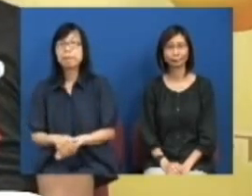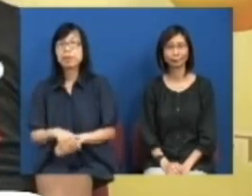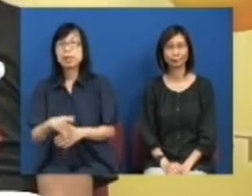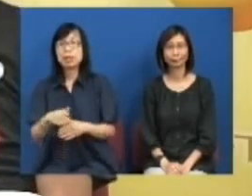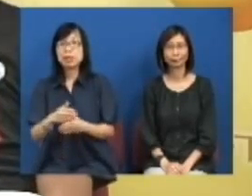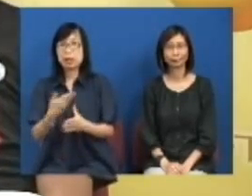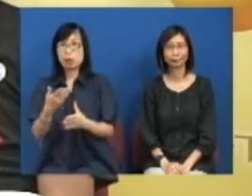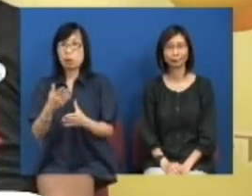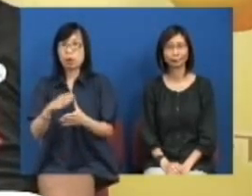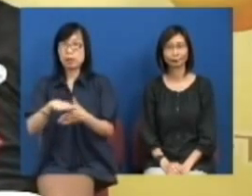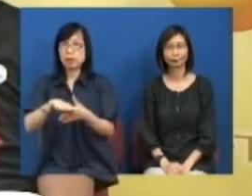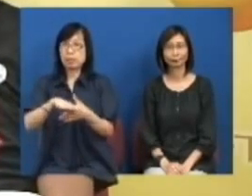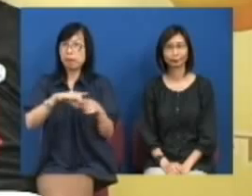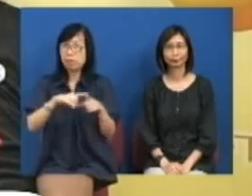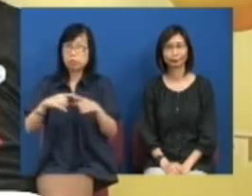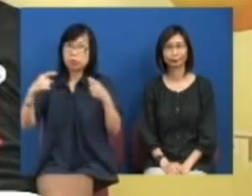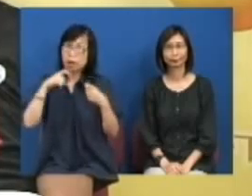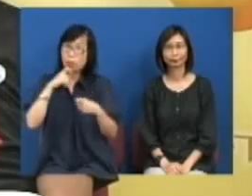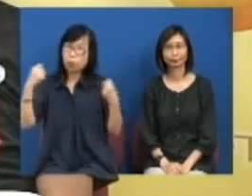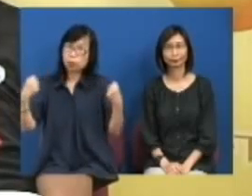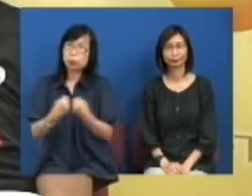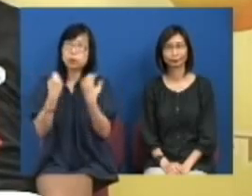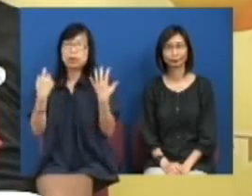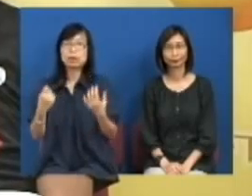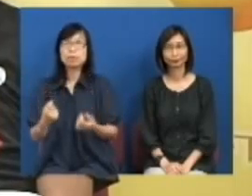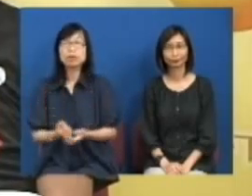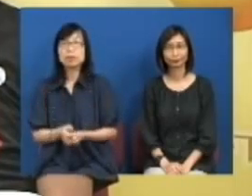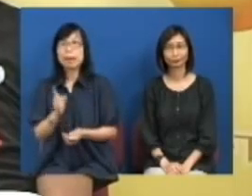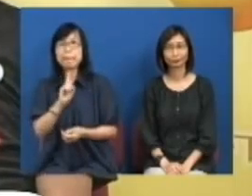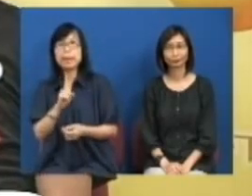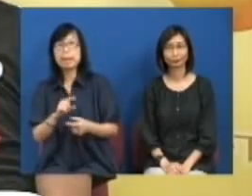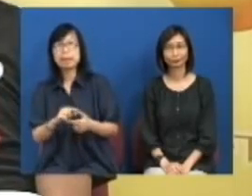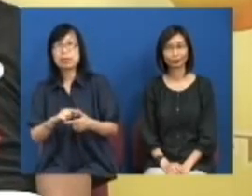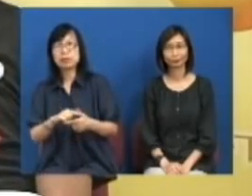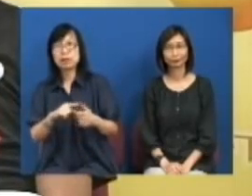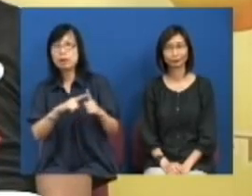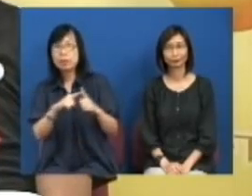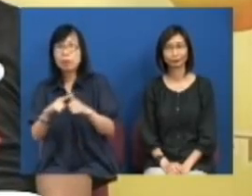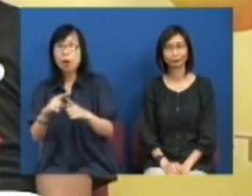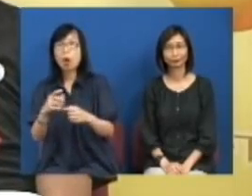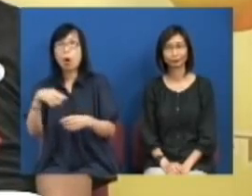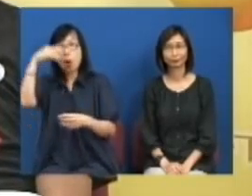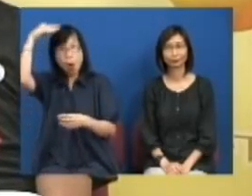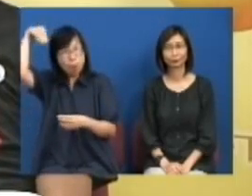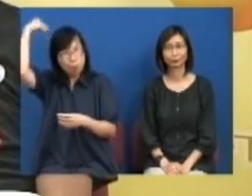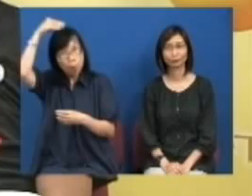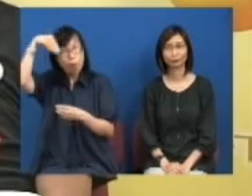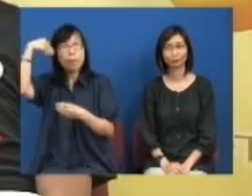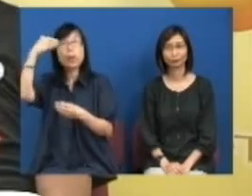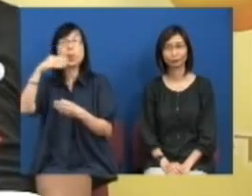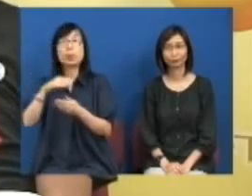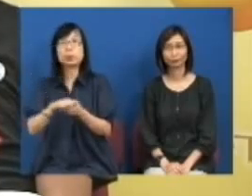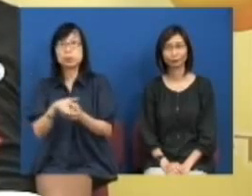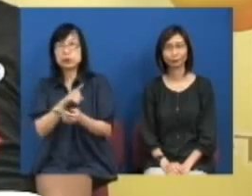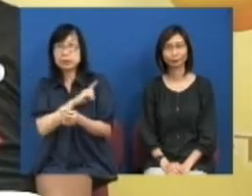呢個民族上面有啲衝突，咁呢個其實民族衝突係咩咧？就係蒙古內蒙古咧，